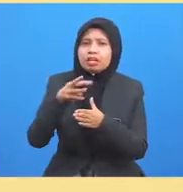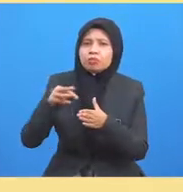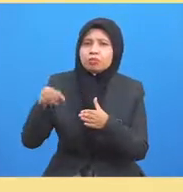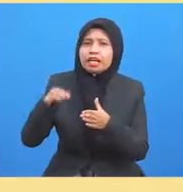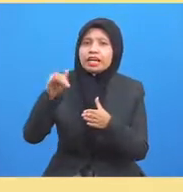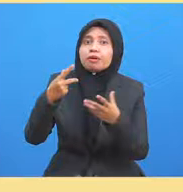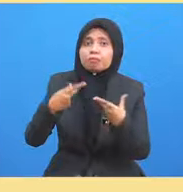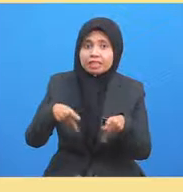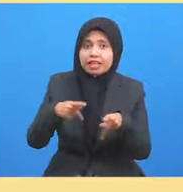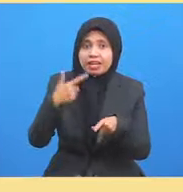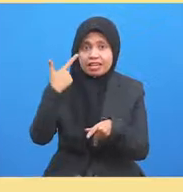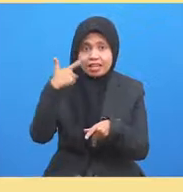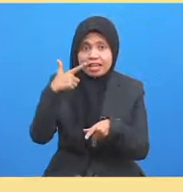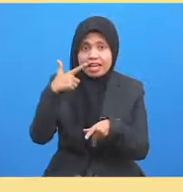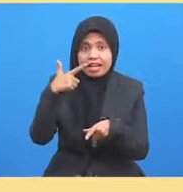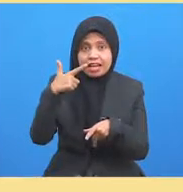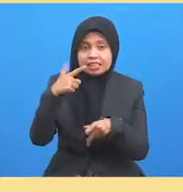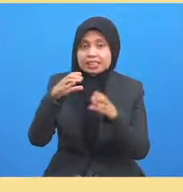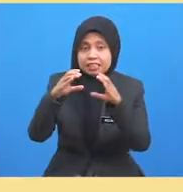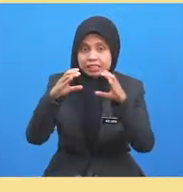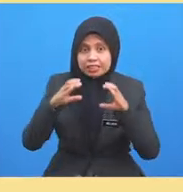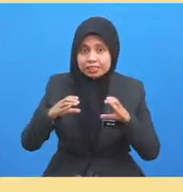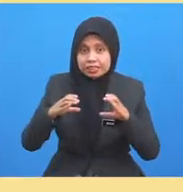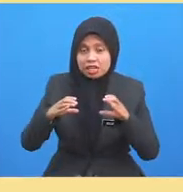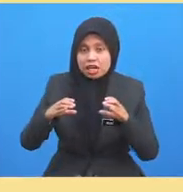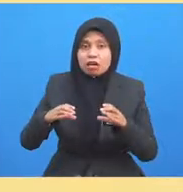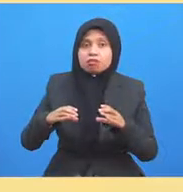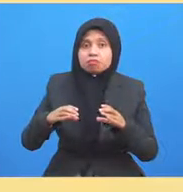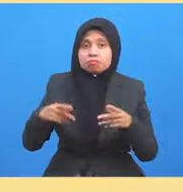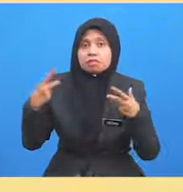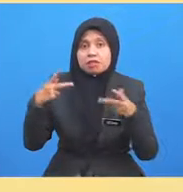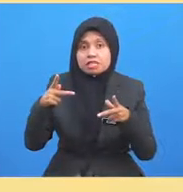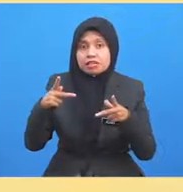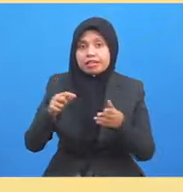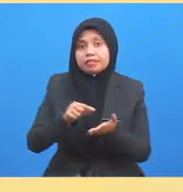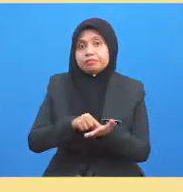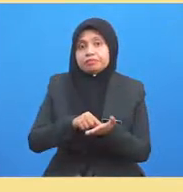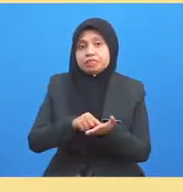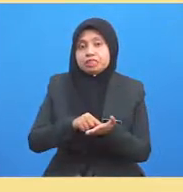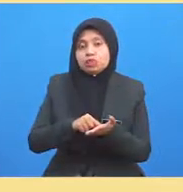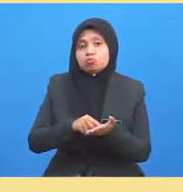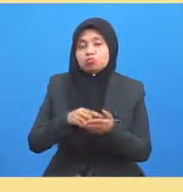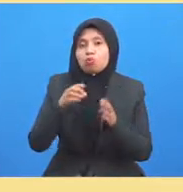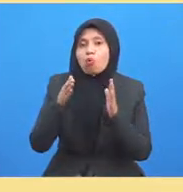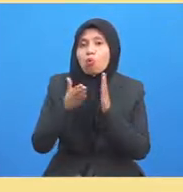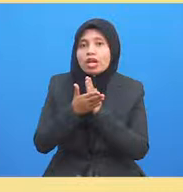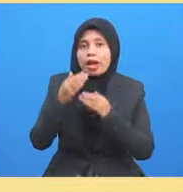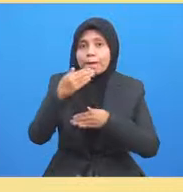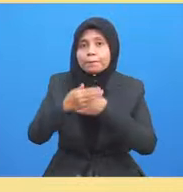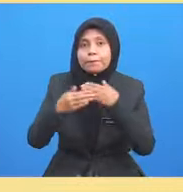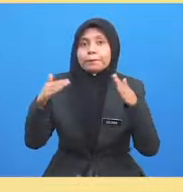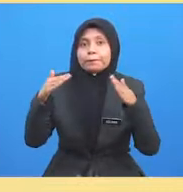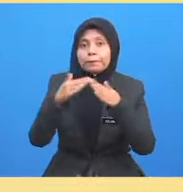yang pernah melihat kaedah pemasaran sebegini oleh pemaju perumahan semasa